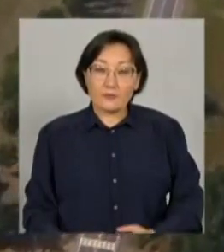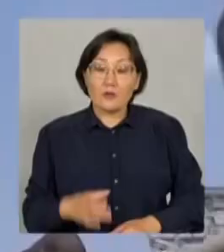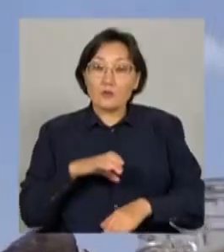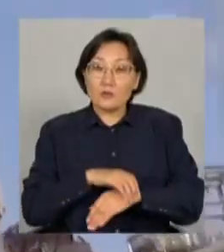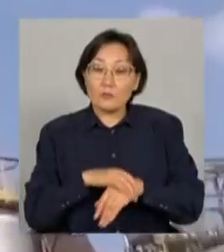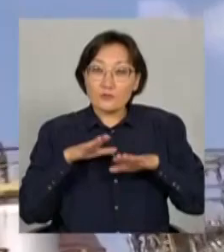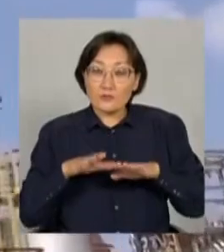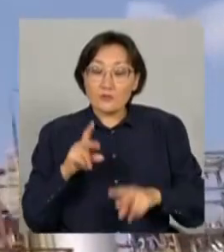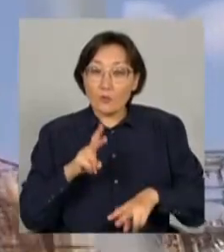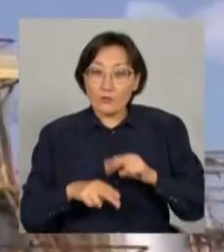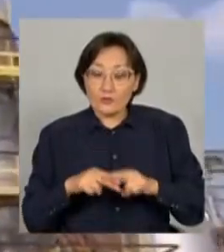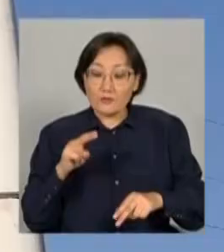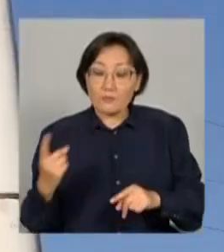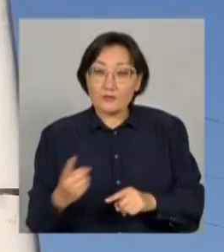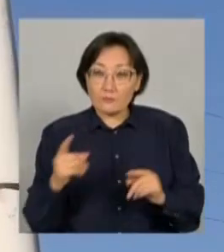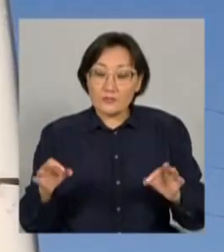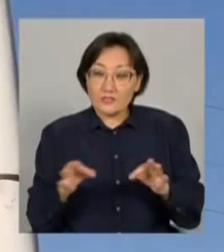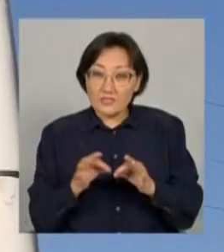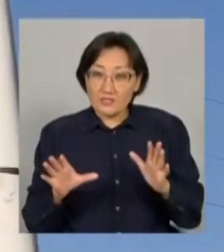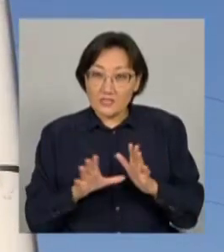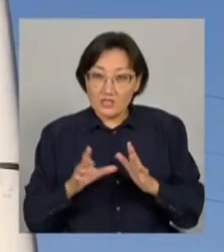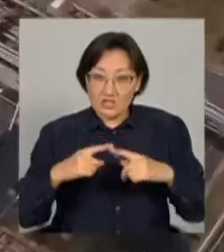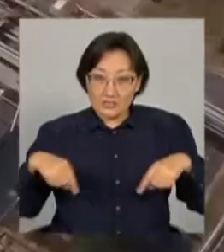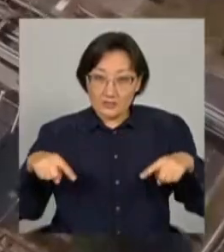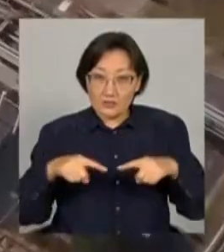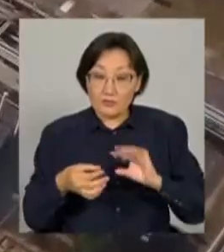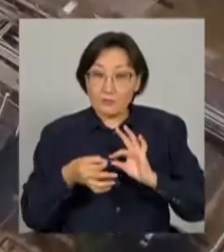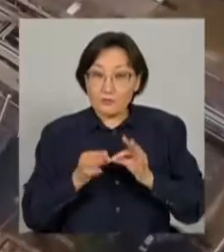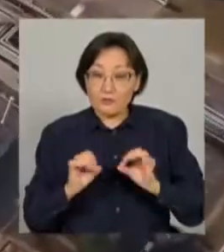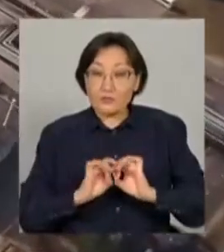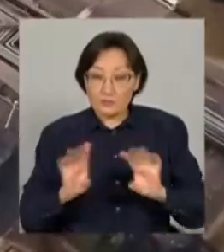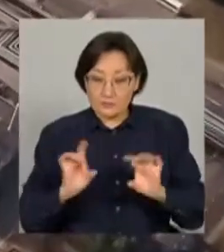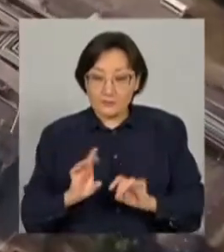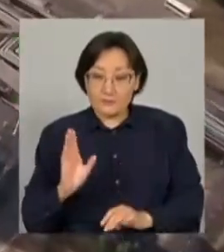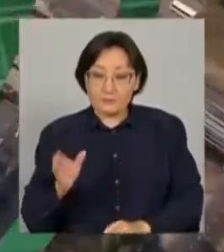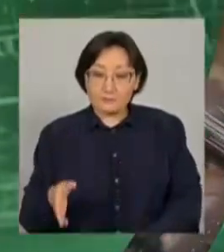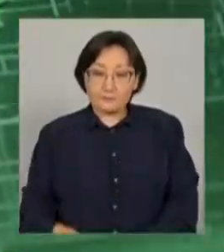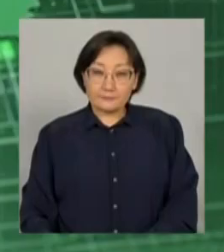Определено место под строительство первой атомной электростанции. Подробности в выпуске.